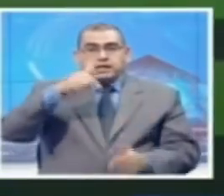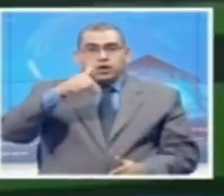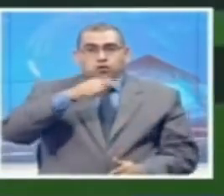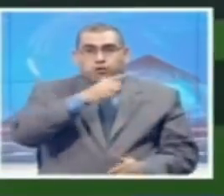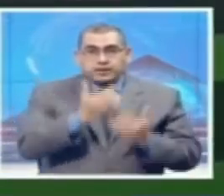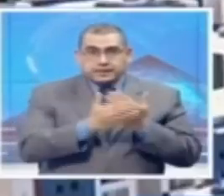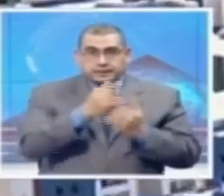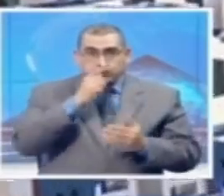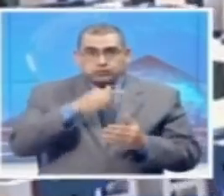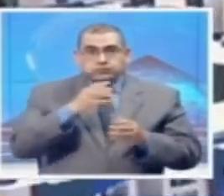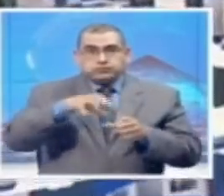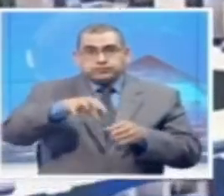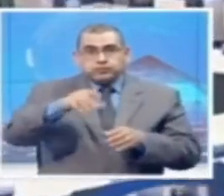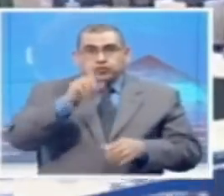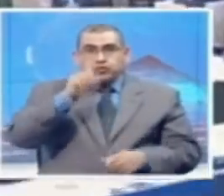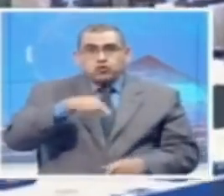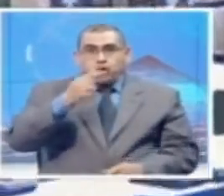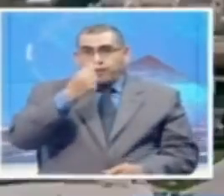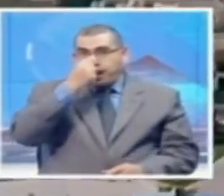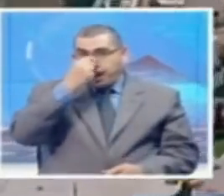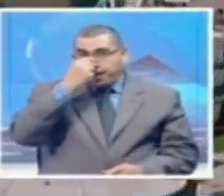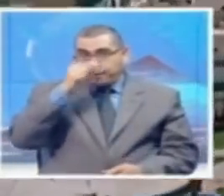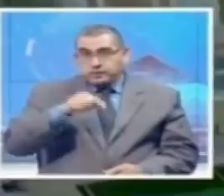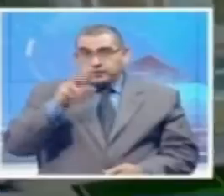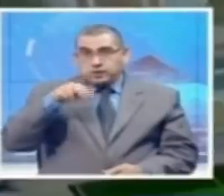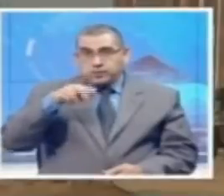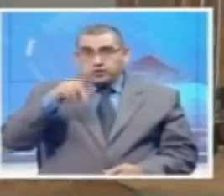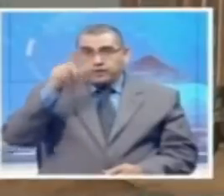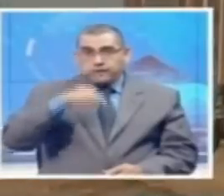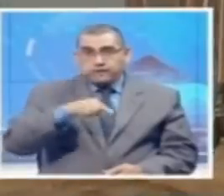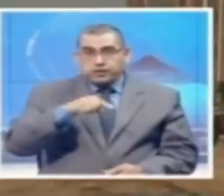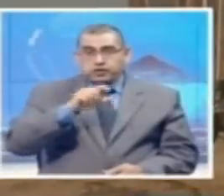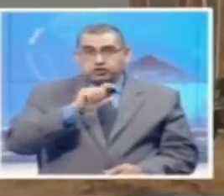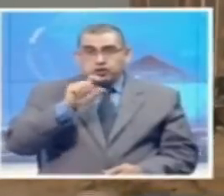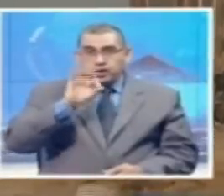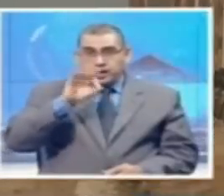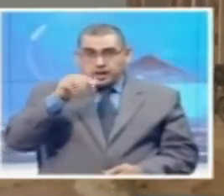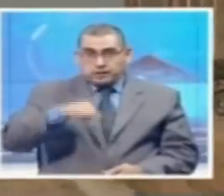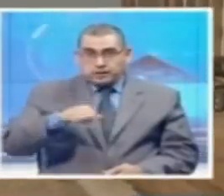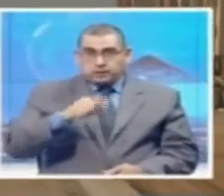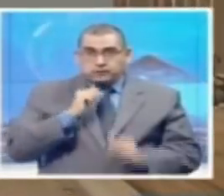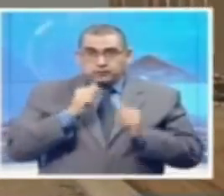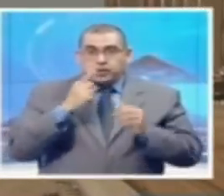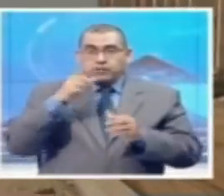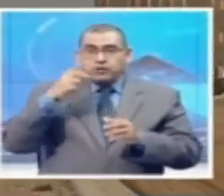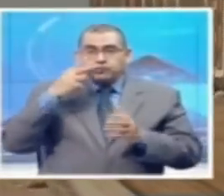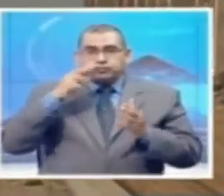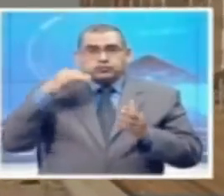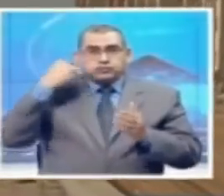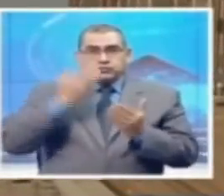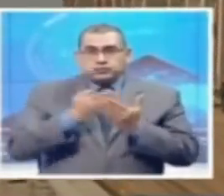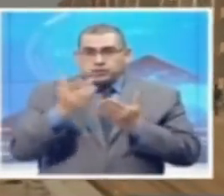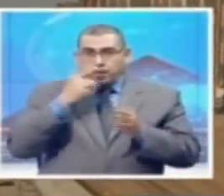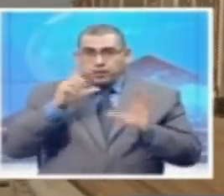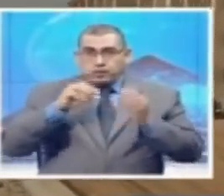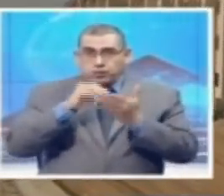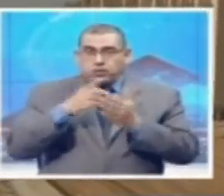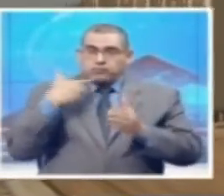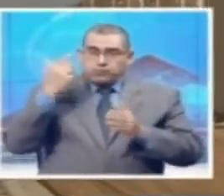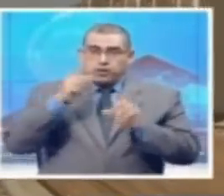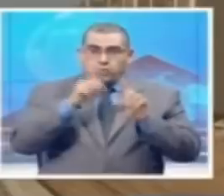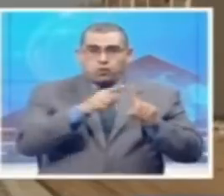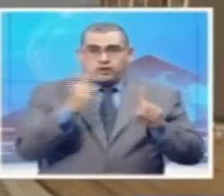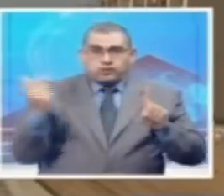أنه سيتم تخصيص يوم الخميس الموافق 18 من الشهر الجاري لمن تخلف عن الاستلام في الأسبوع الأول،